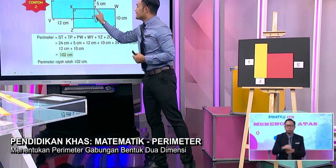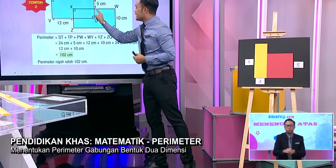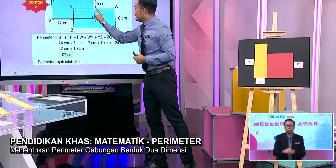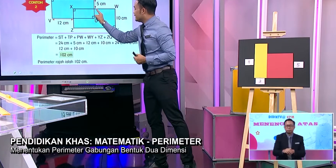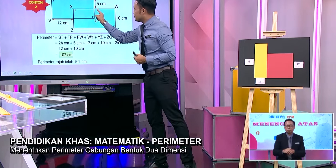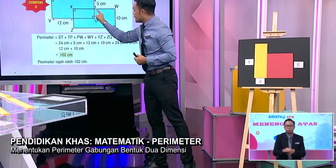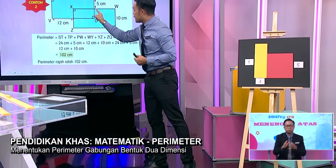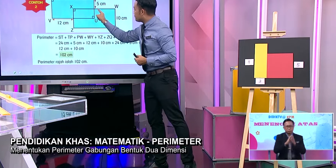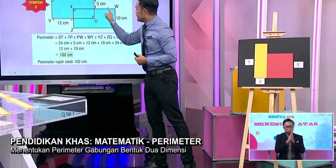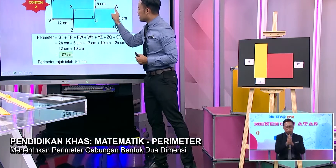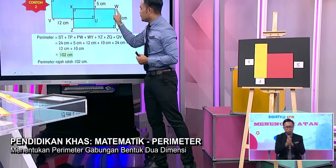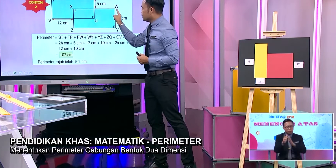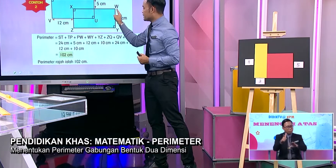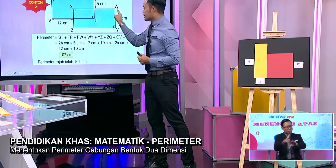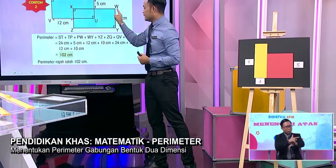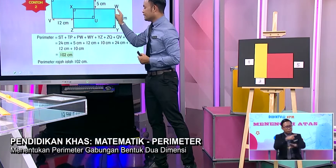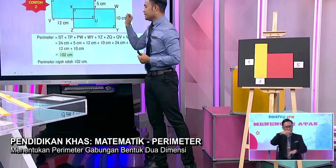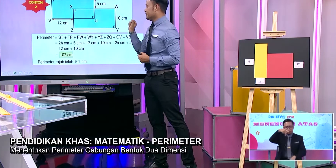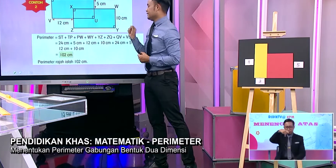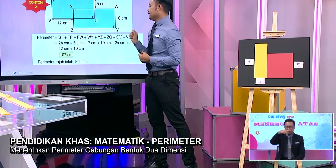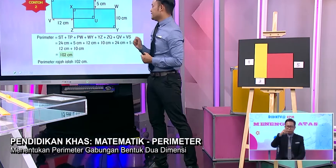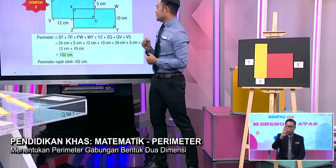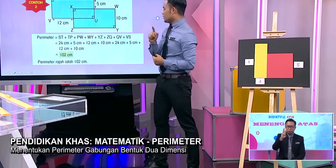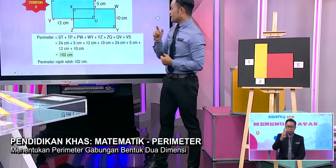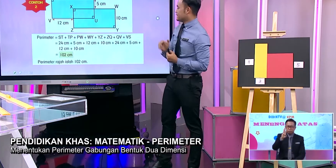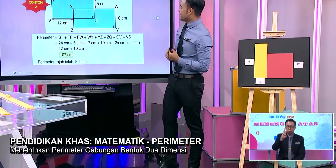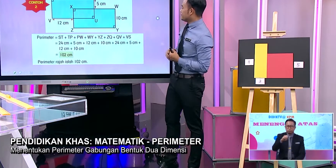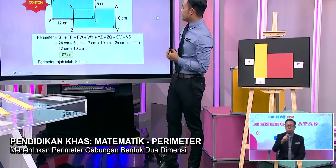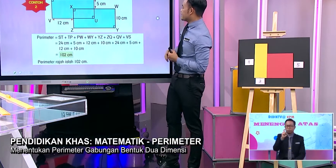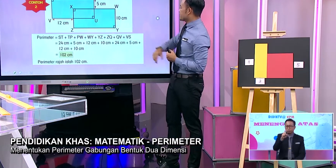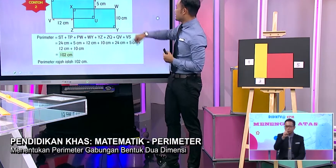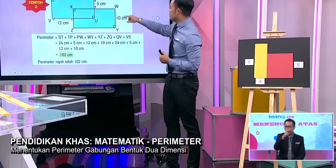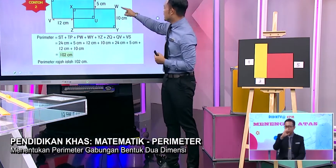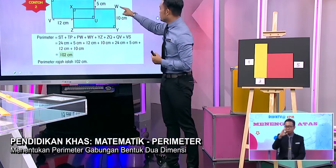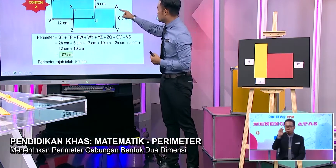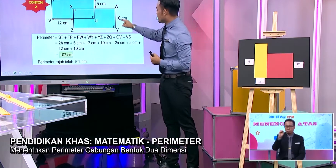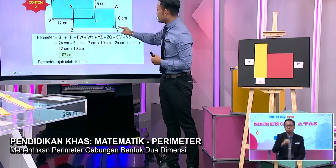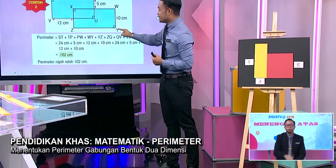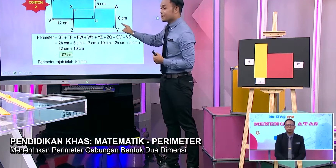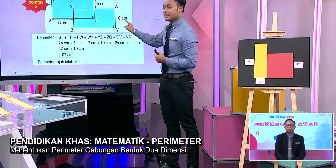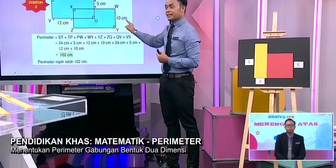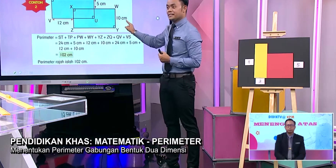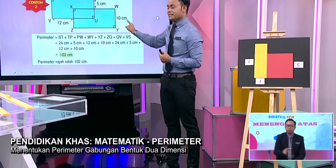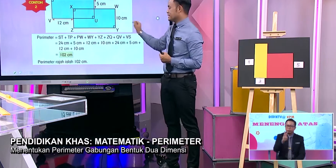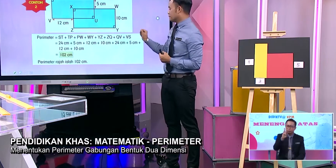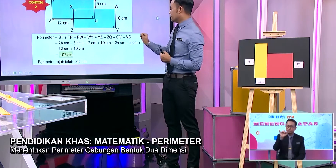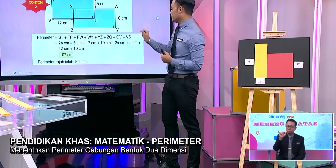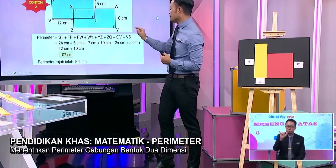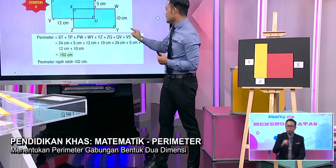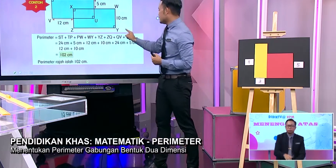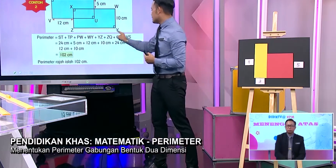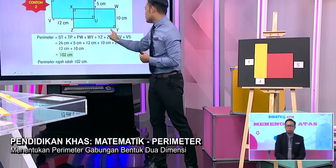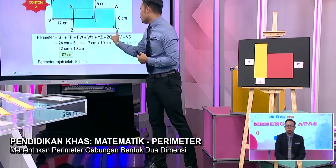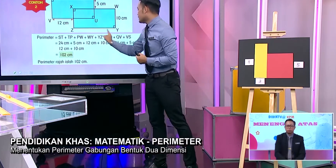jadi panjang tidak belum ST12 cm Sumedang Twitter rasulullah yang tinggi